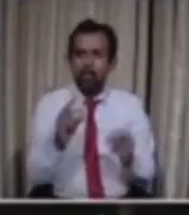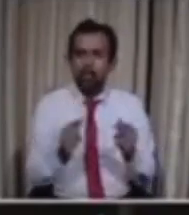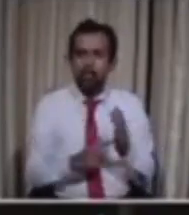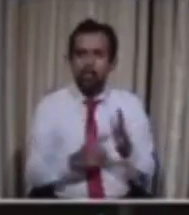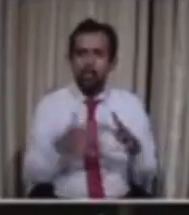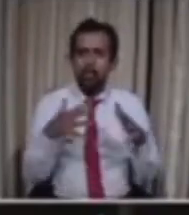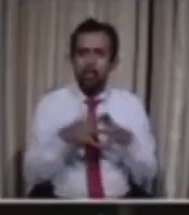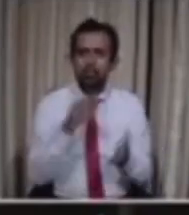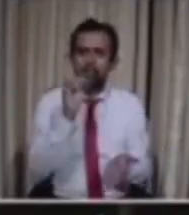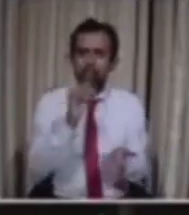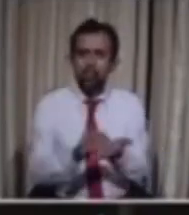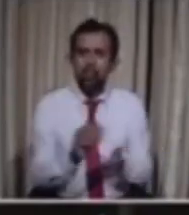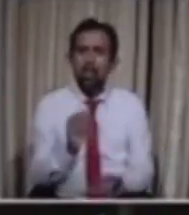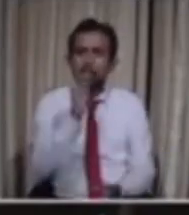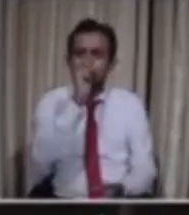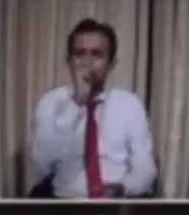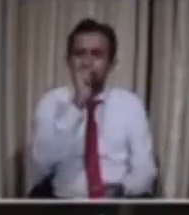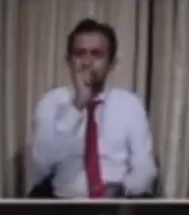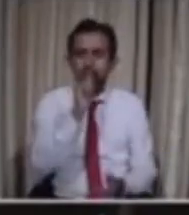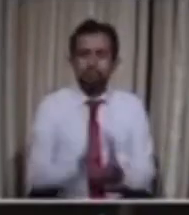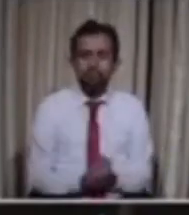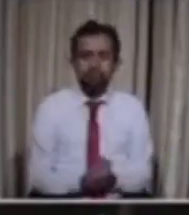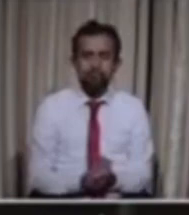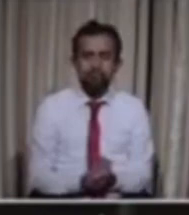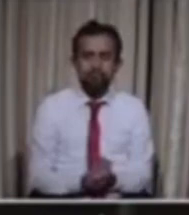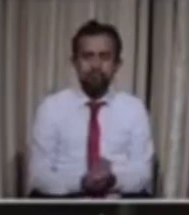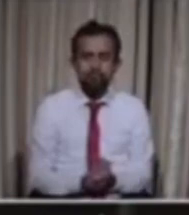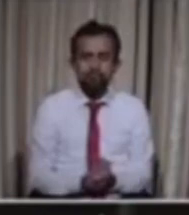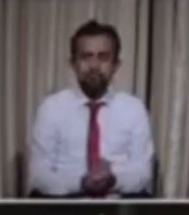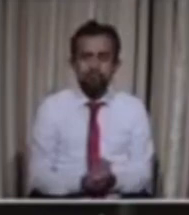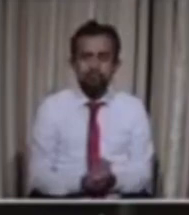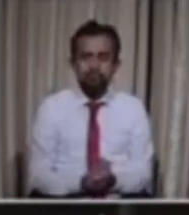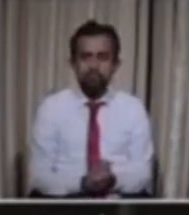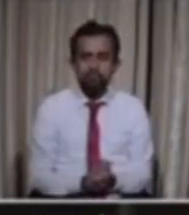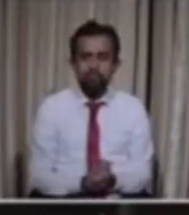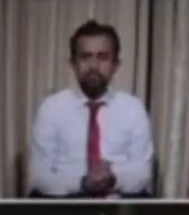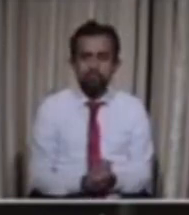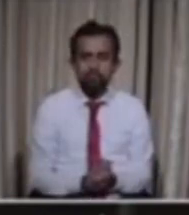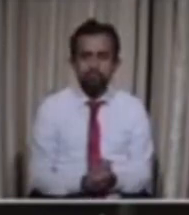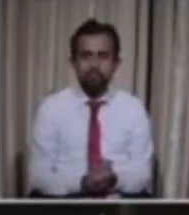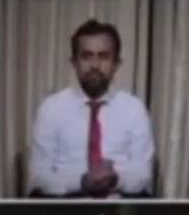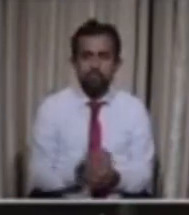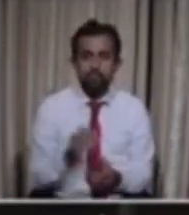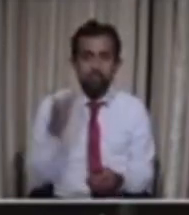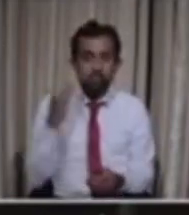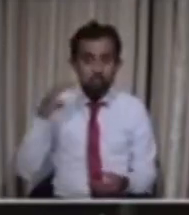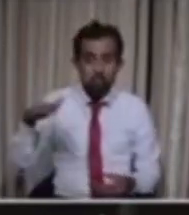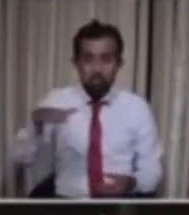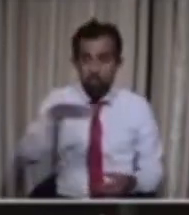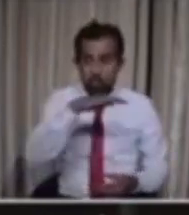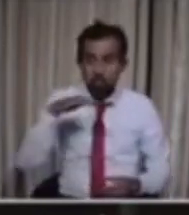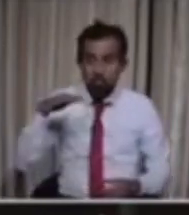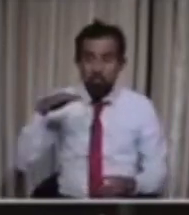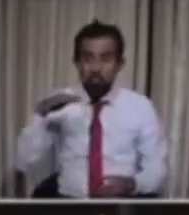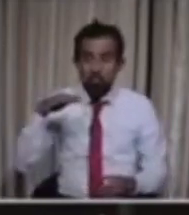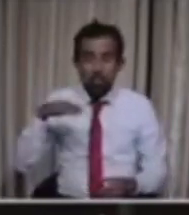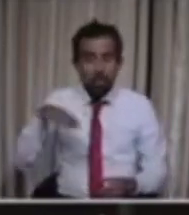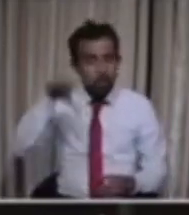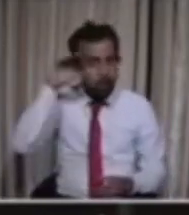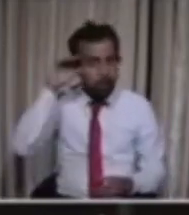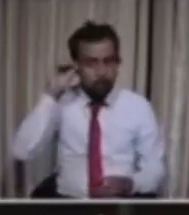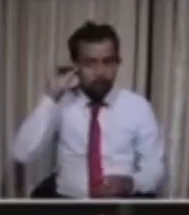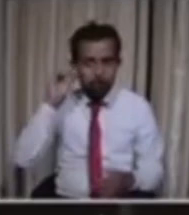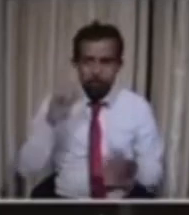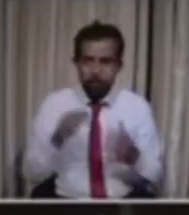விரட்டி அடிக்கப்பட்டு முட்டாக நிராகரிக்கப்பட்டிருந்த ரணில் விக்ரமசிங்கே அவர்கள் ஏதோ ஒரு சந்தர்ப்பத்தை பயன்படுத்தி இந்த ஆட்சி அதிகாரத்தை கைப்பற்றி